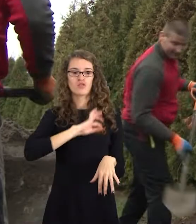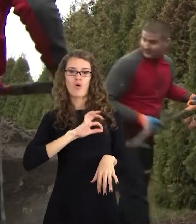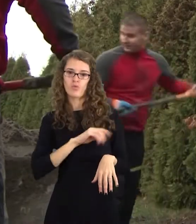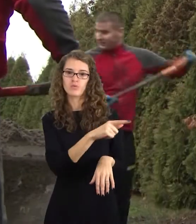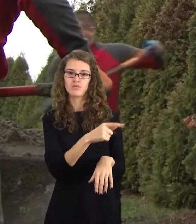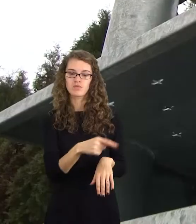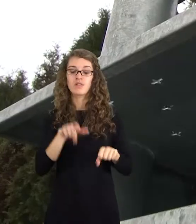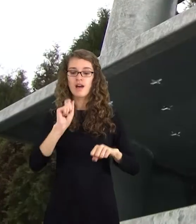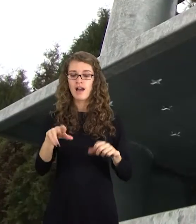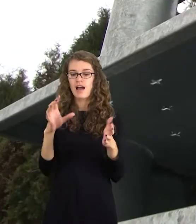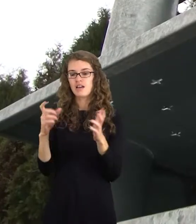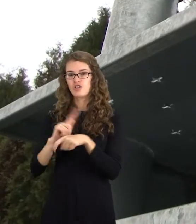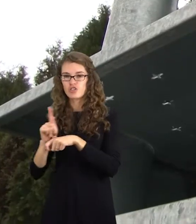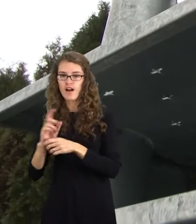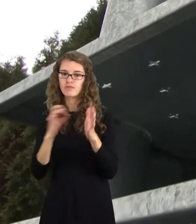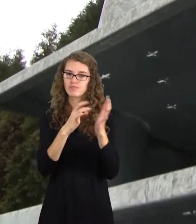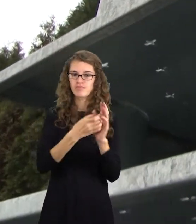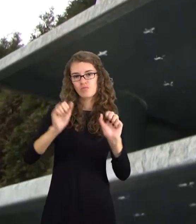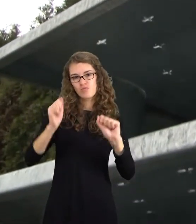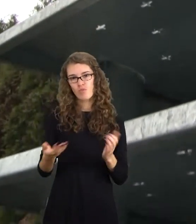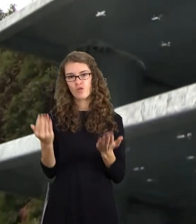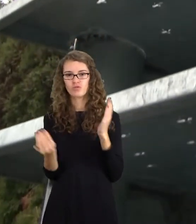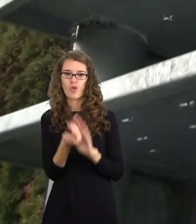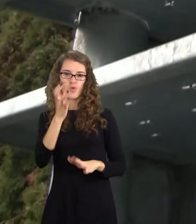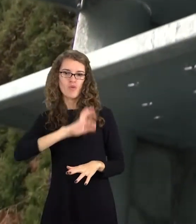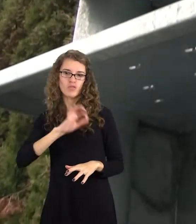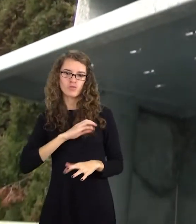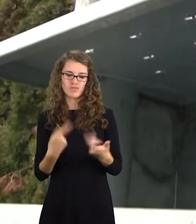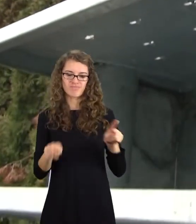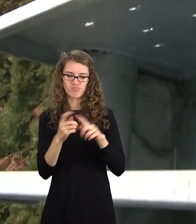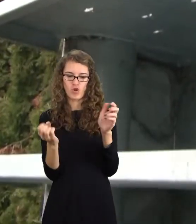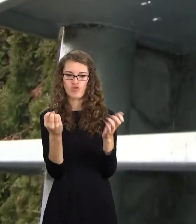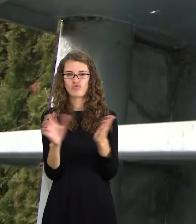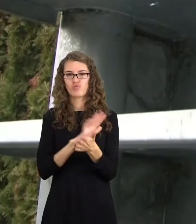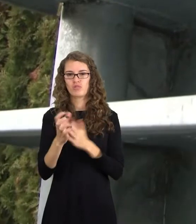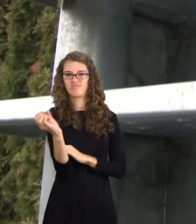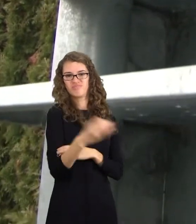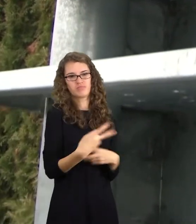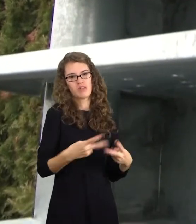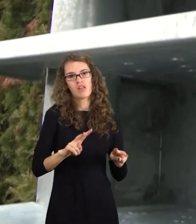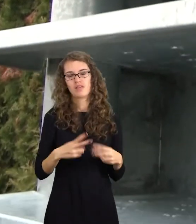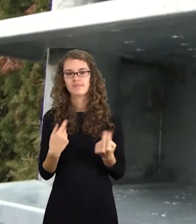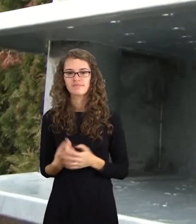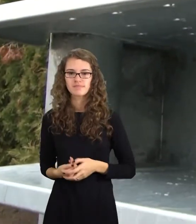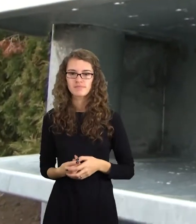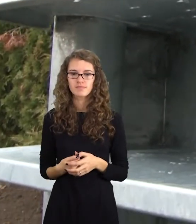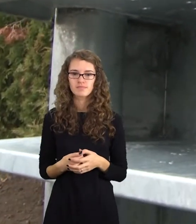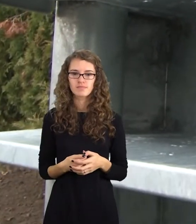panaudotos žvakidės gali prisikelti antram gyvenimui, o netapti tik dar viena būtinė atlieka gulinčia konteinerė.